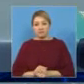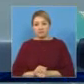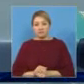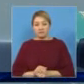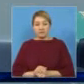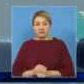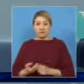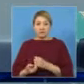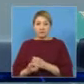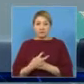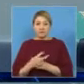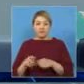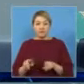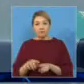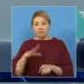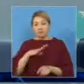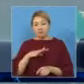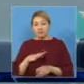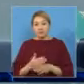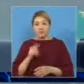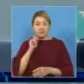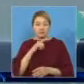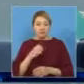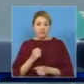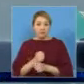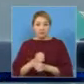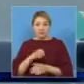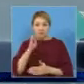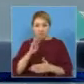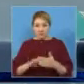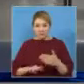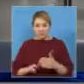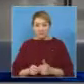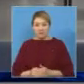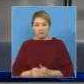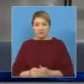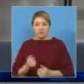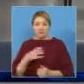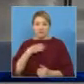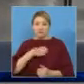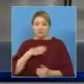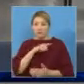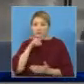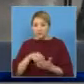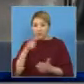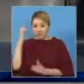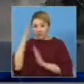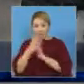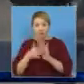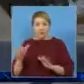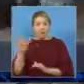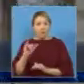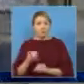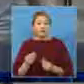реакция поступила, соответственно, были применены меры экономического воздействия и штрафы. Немаловажный вопрос для понимания, куда